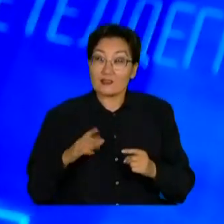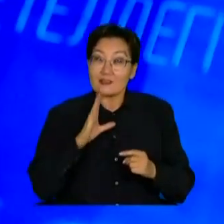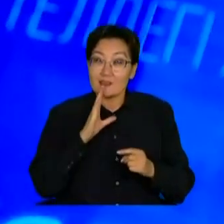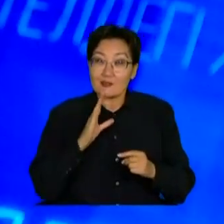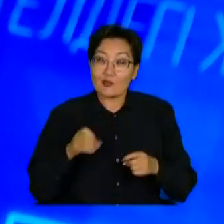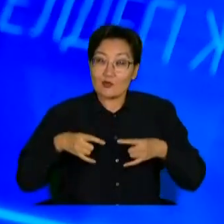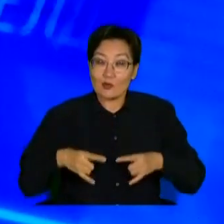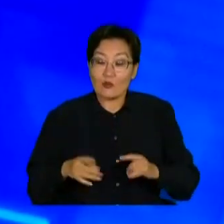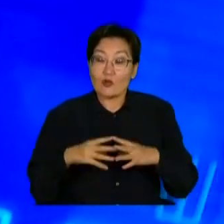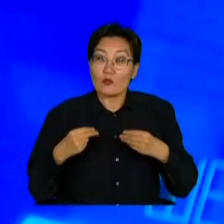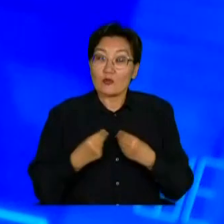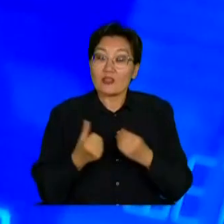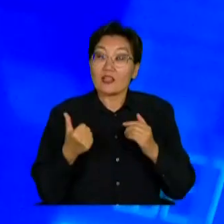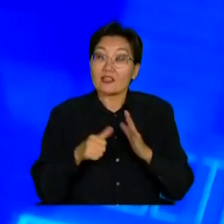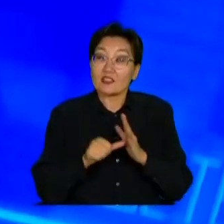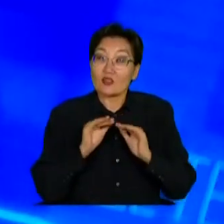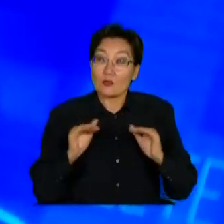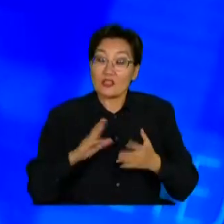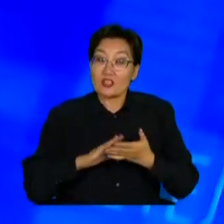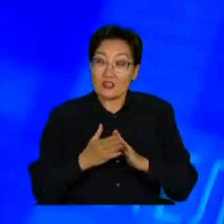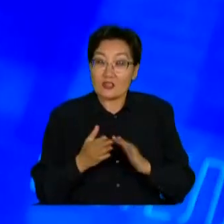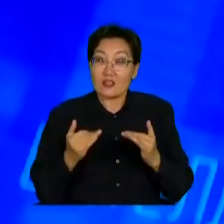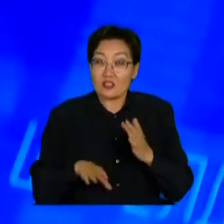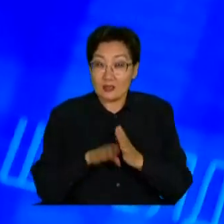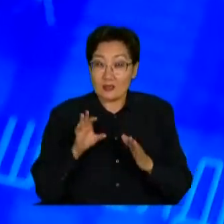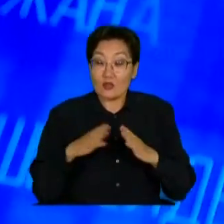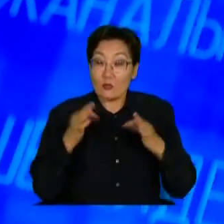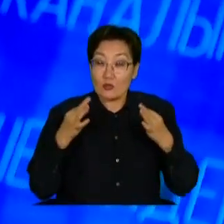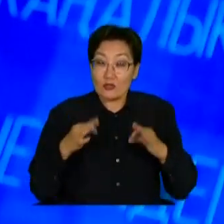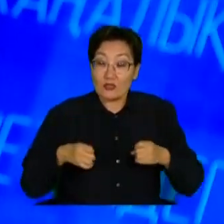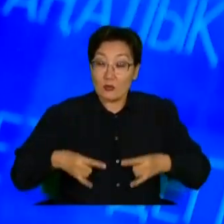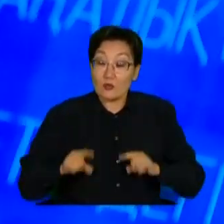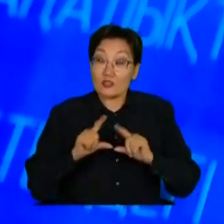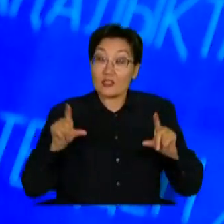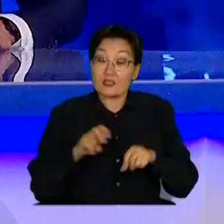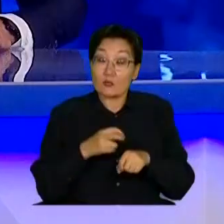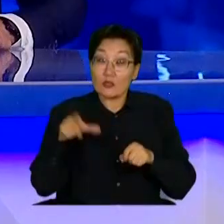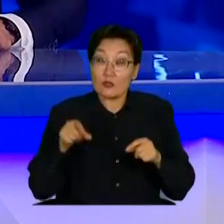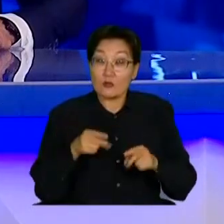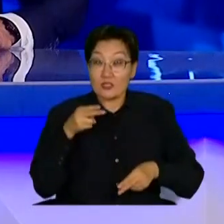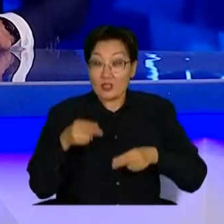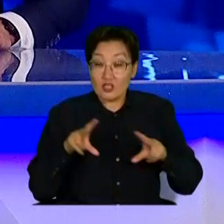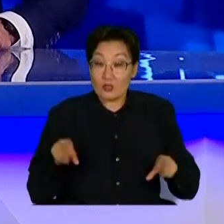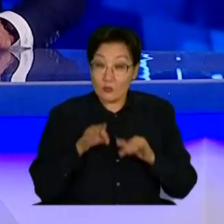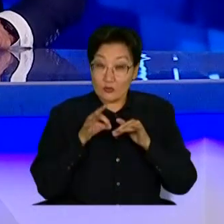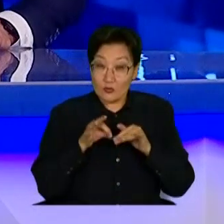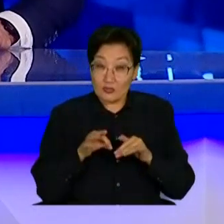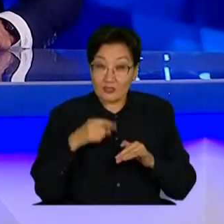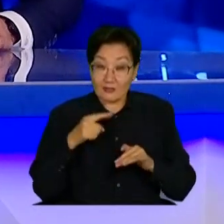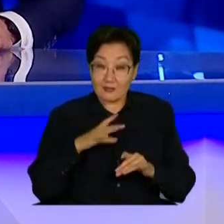6-шы баланың қазір жағдайы жақсы, үйлеріне жіберіліпті. Перинаталдық орталықтың дәрігерлері отаның сәтті өткенін